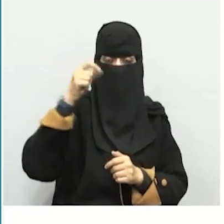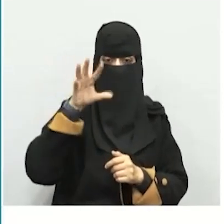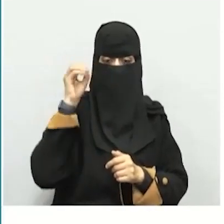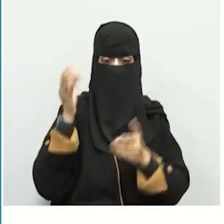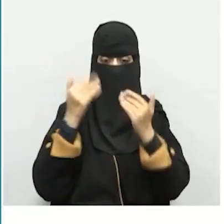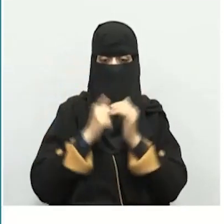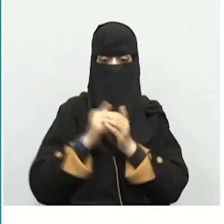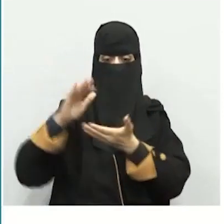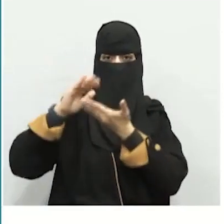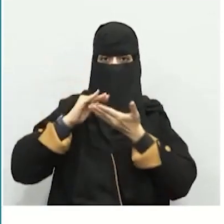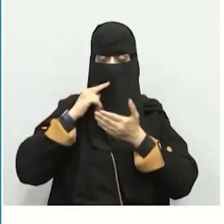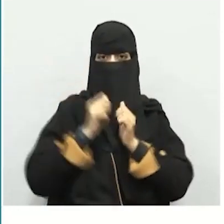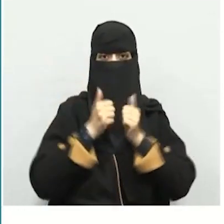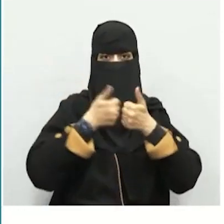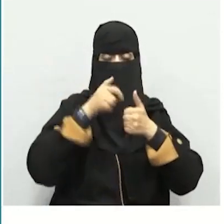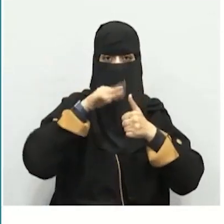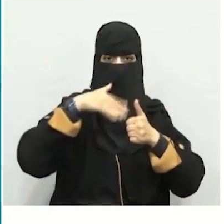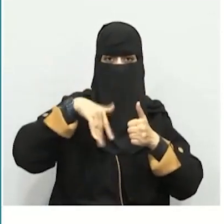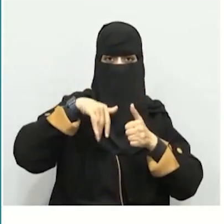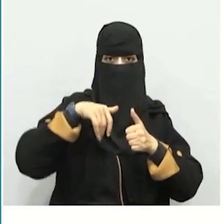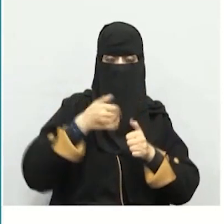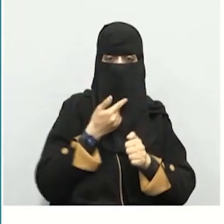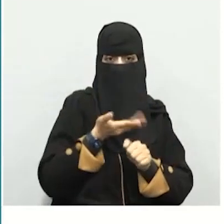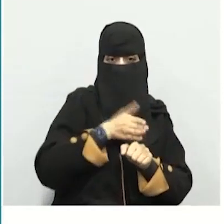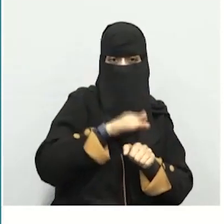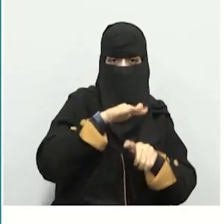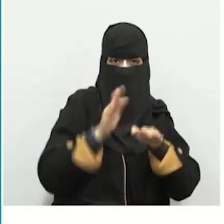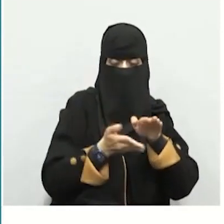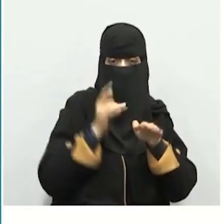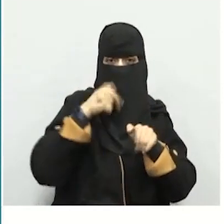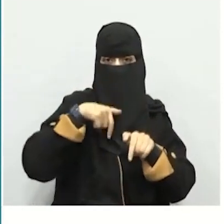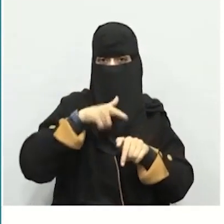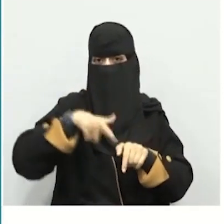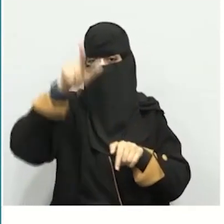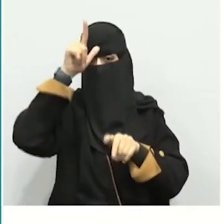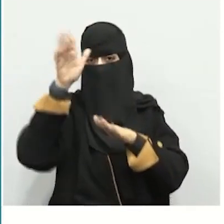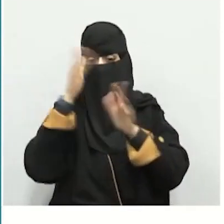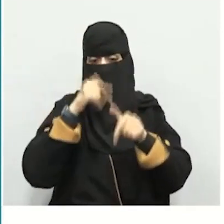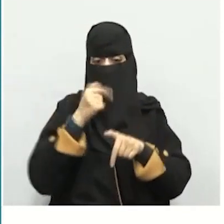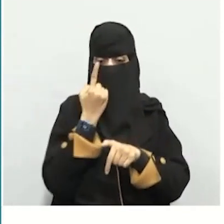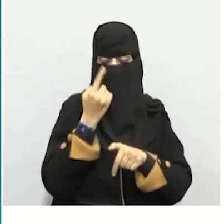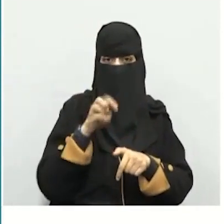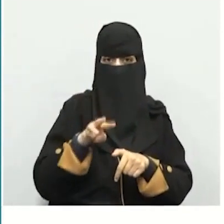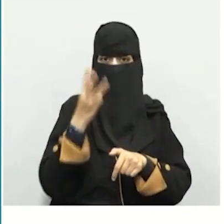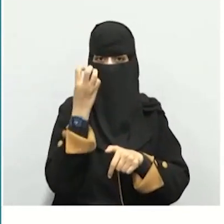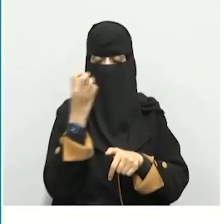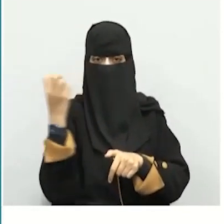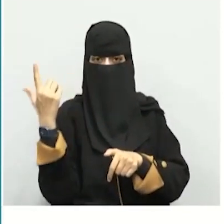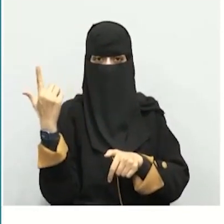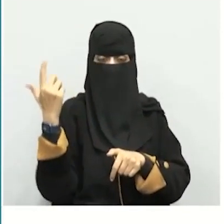2- ساعد أسر شهداء الأردن في عام 1387 للهجرة، وساعد